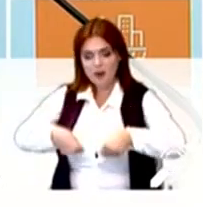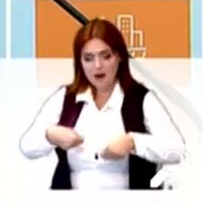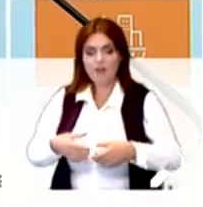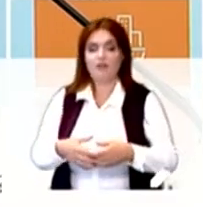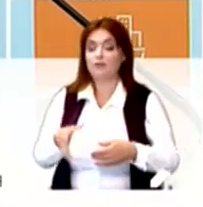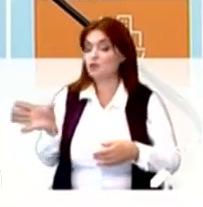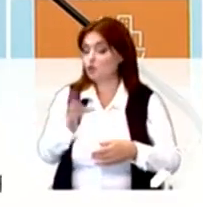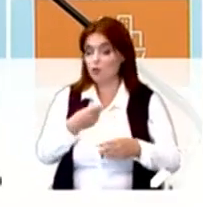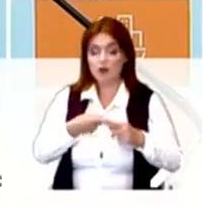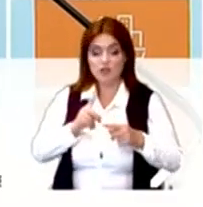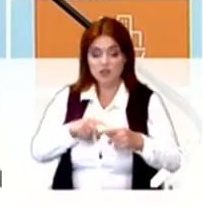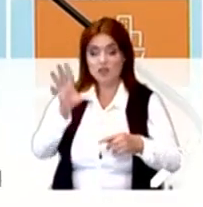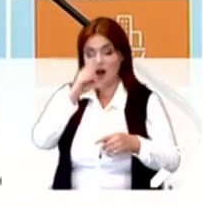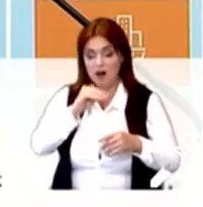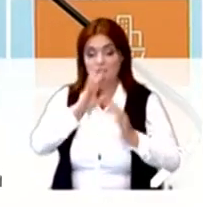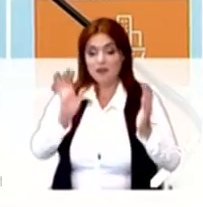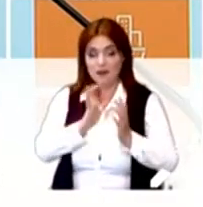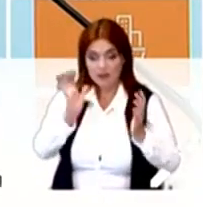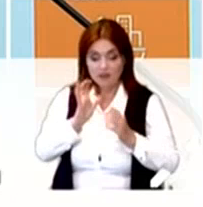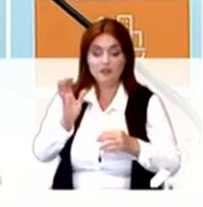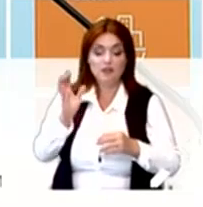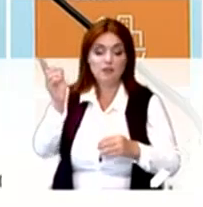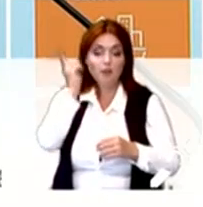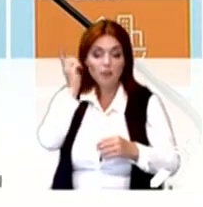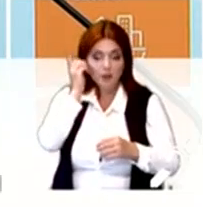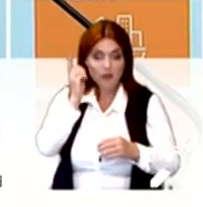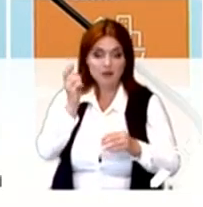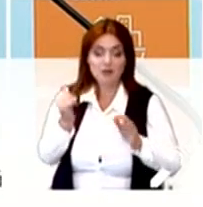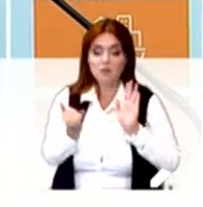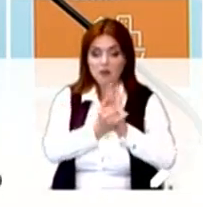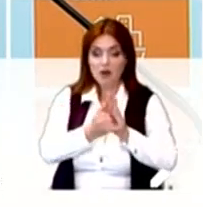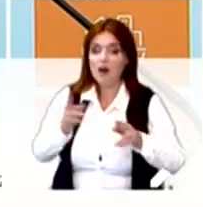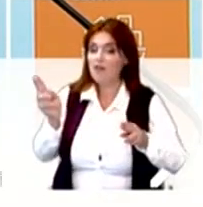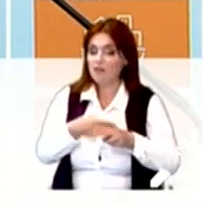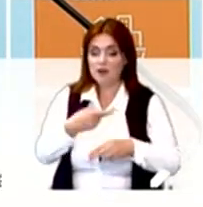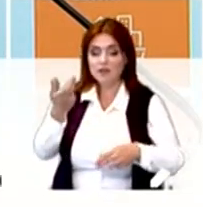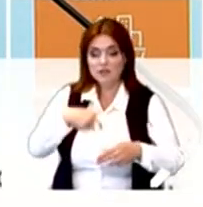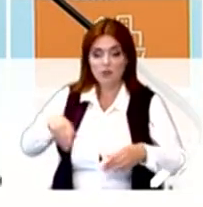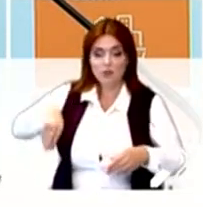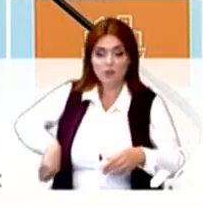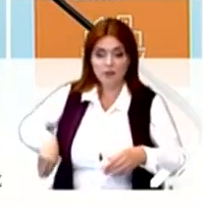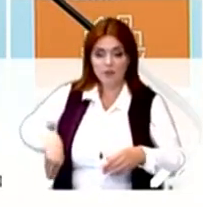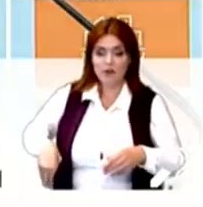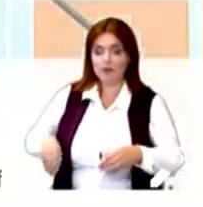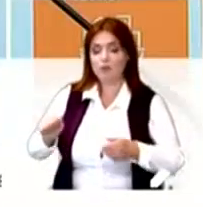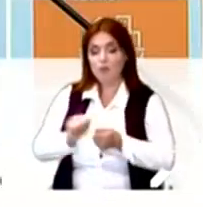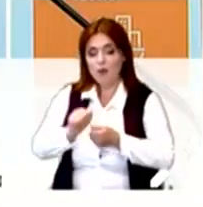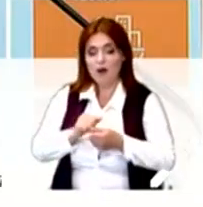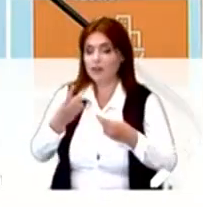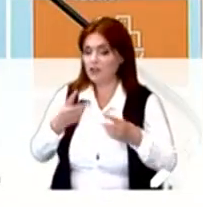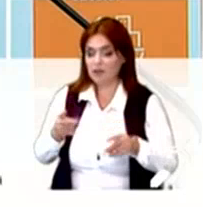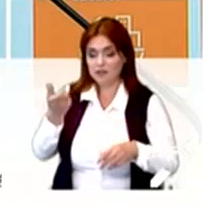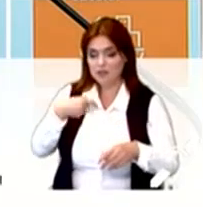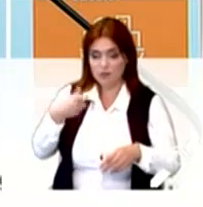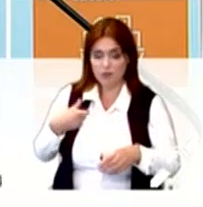documente fără a necesita purtarea documentelor în format hârtie cu noi. Se lucrează